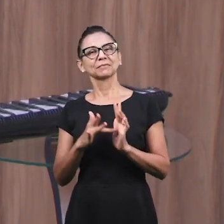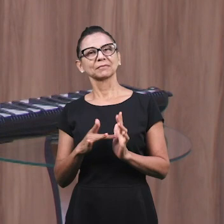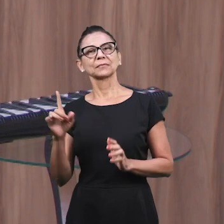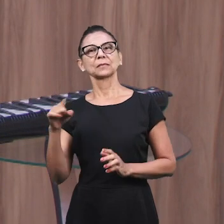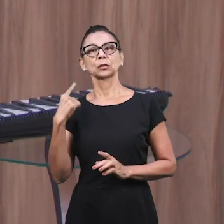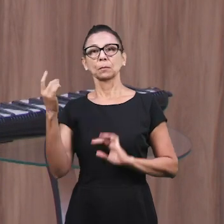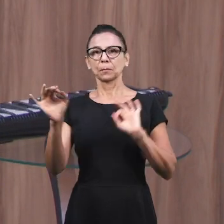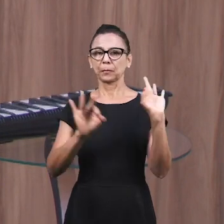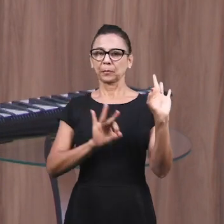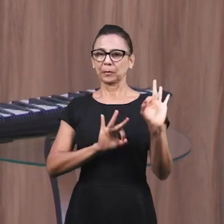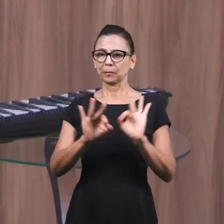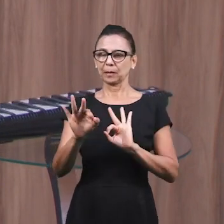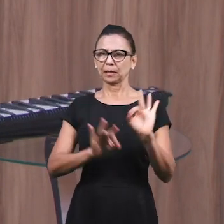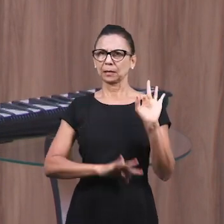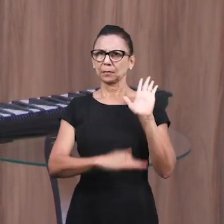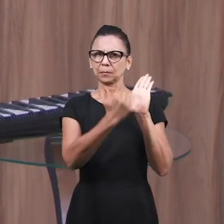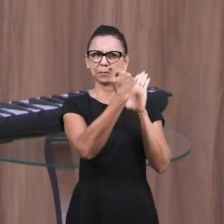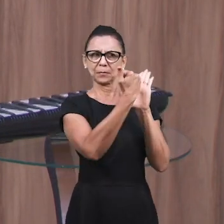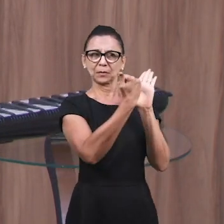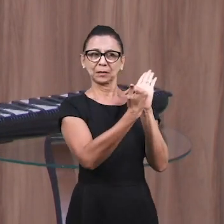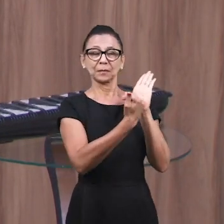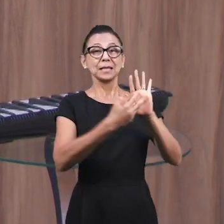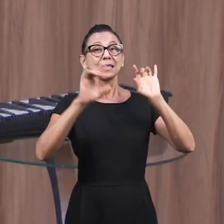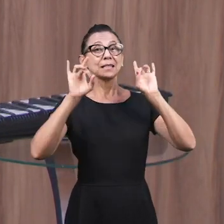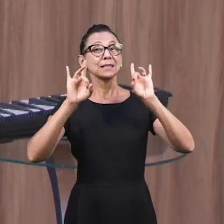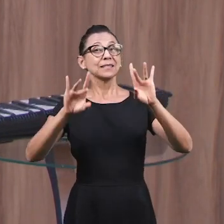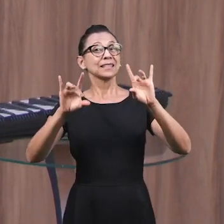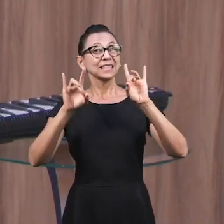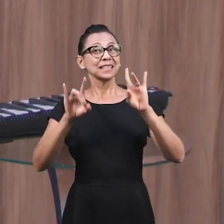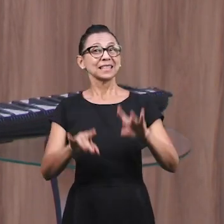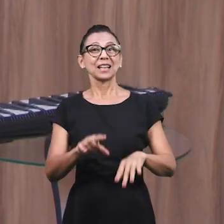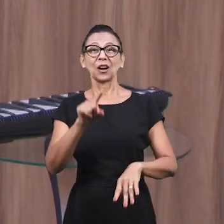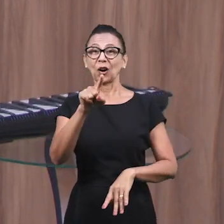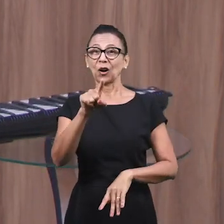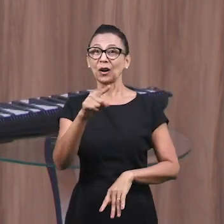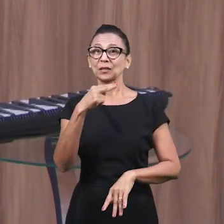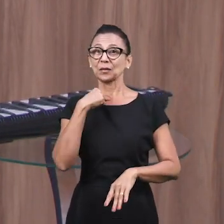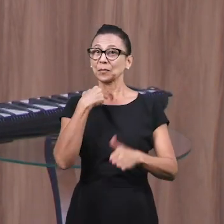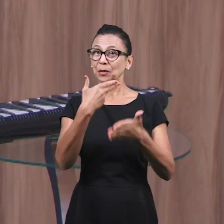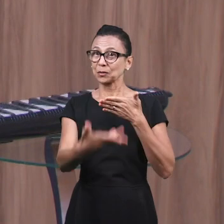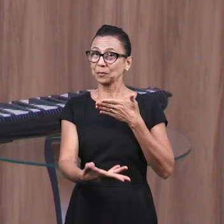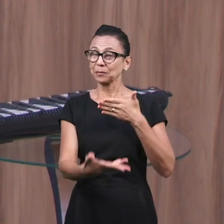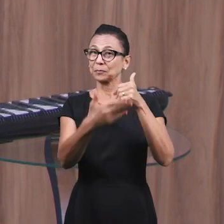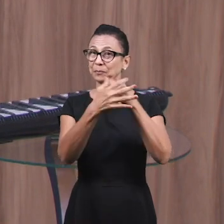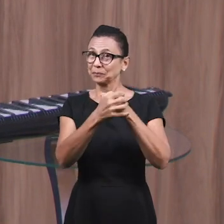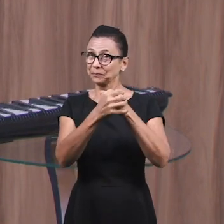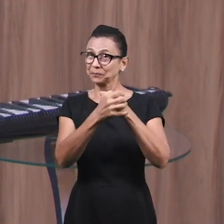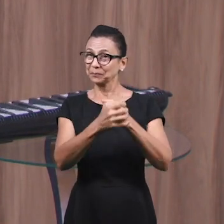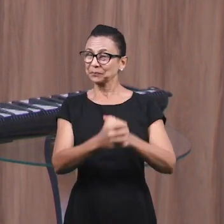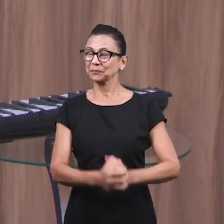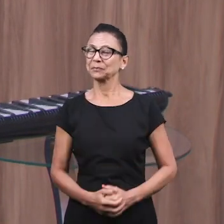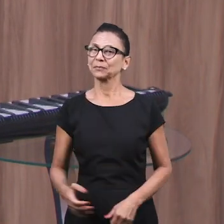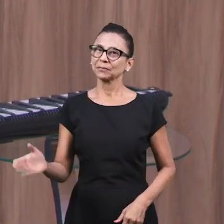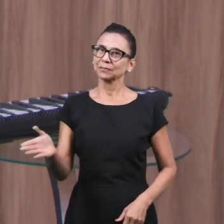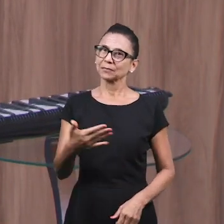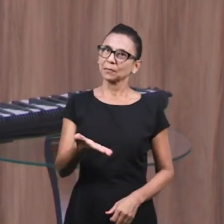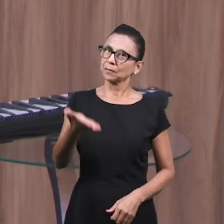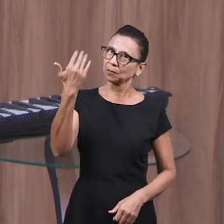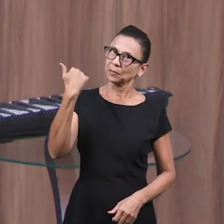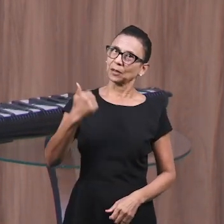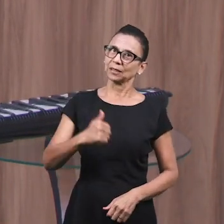за чудесное благословение! Мы готовим особенное издание, и вы не можете пропустить